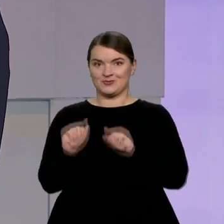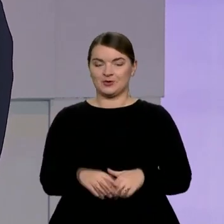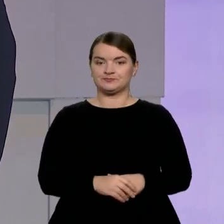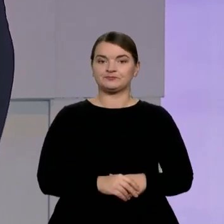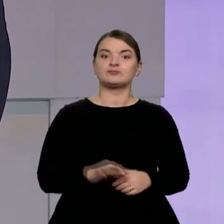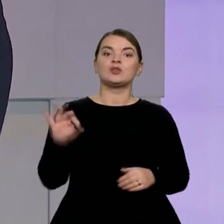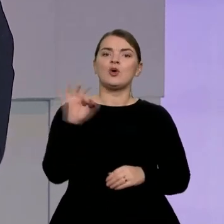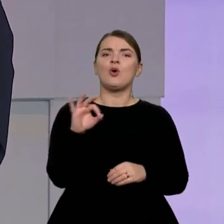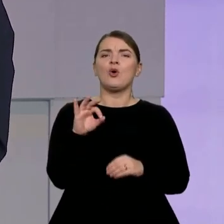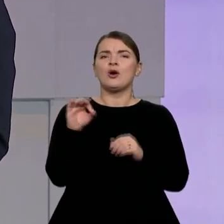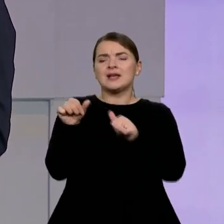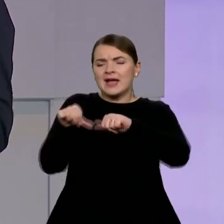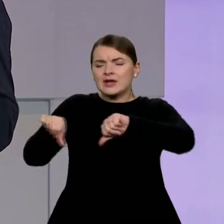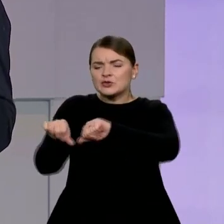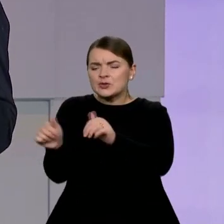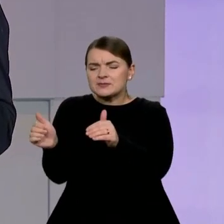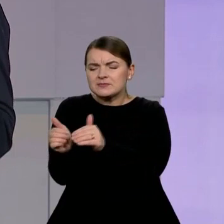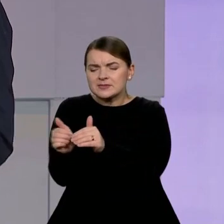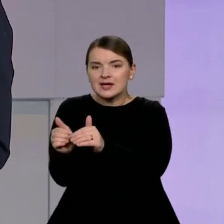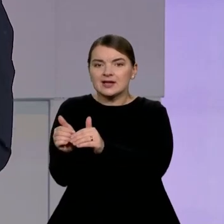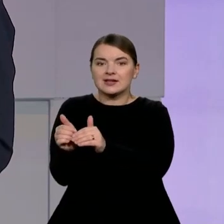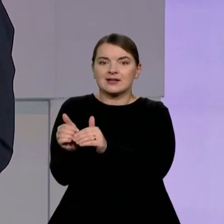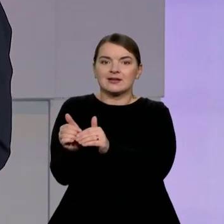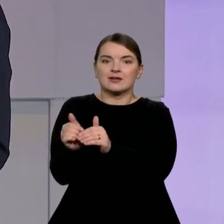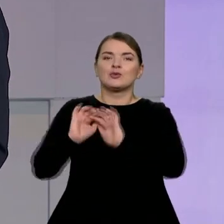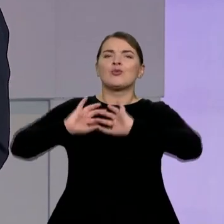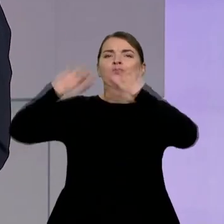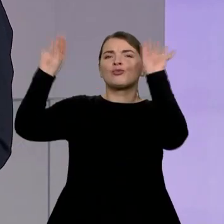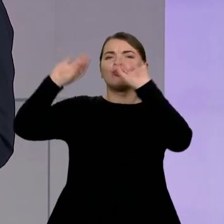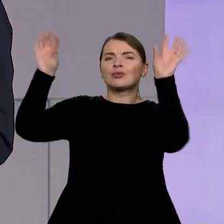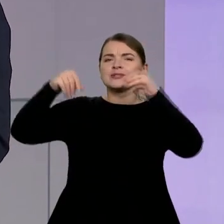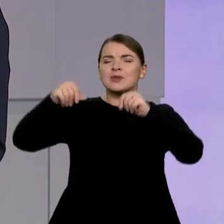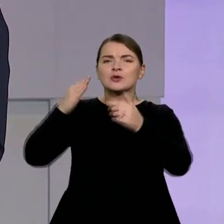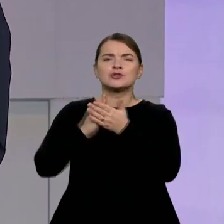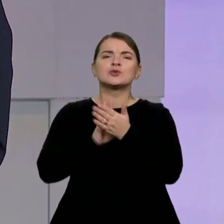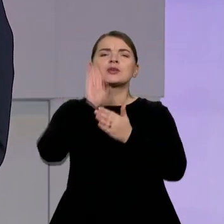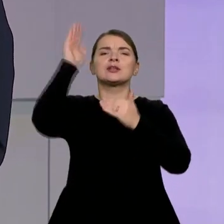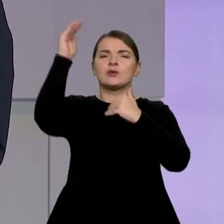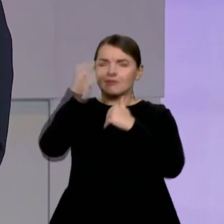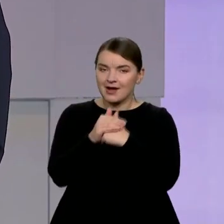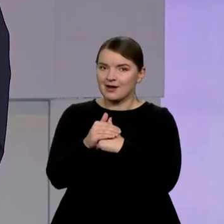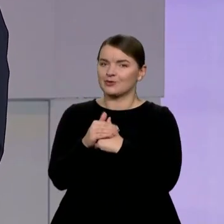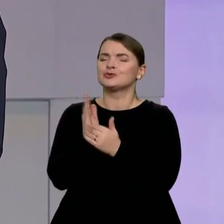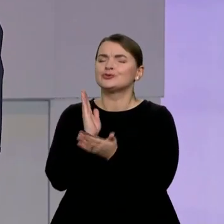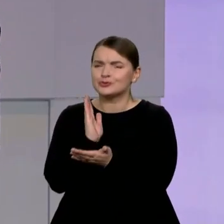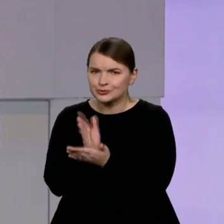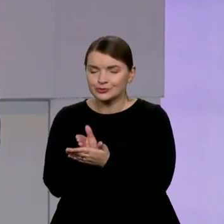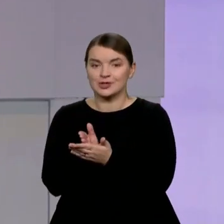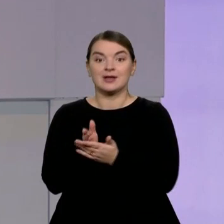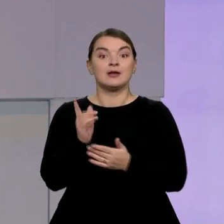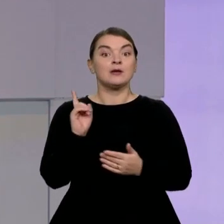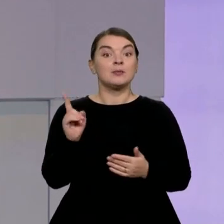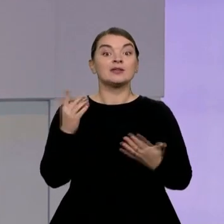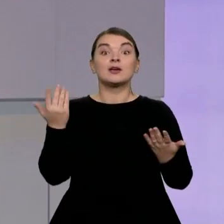Prūdelį kalbant, šiek tiek pakilusi viršų, paplūdimio tinklinis, nuo ryto iki vakaro, tikrai veikia dalykai, bet į klausimą, ar galima